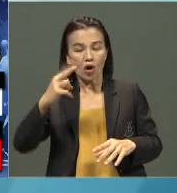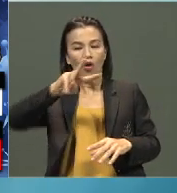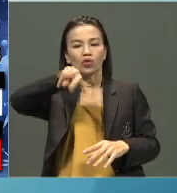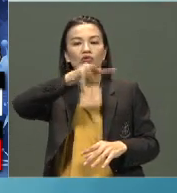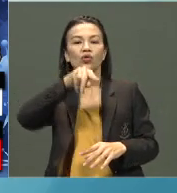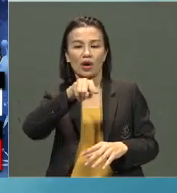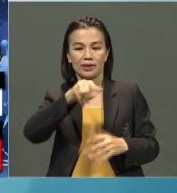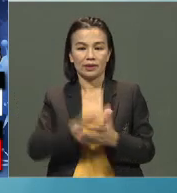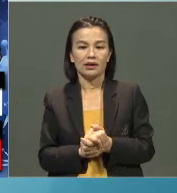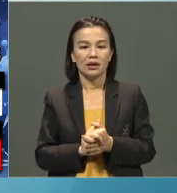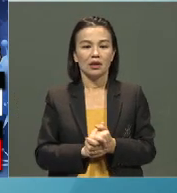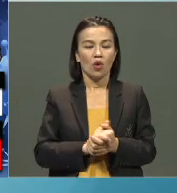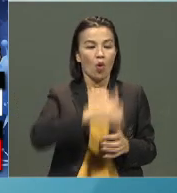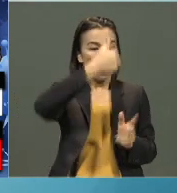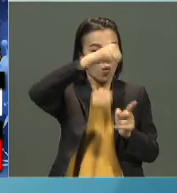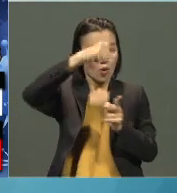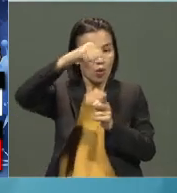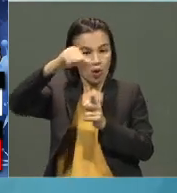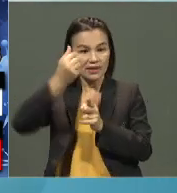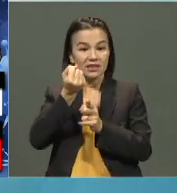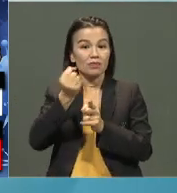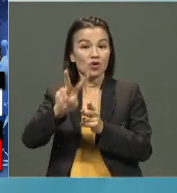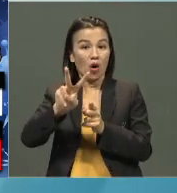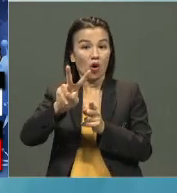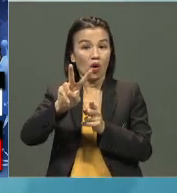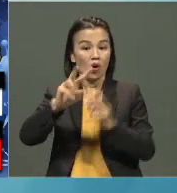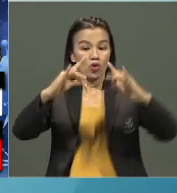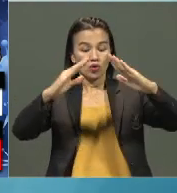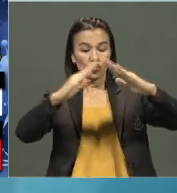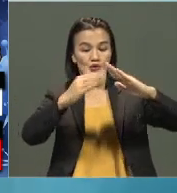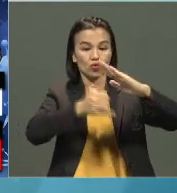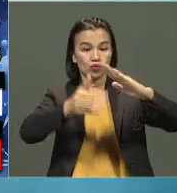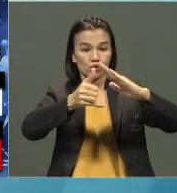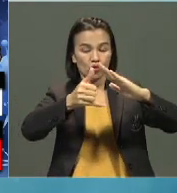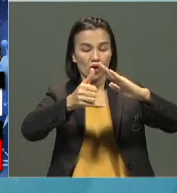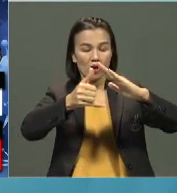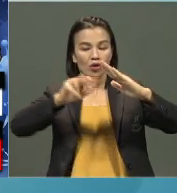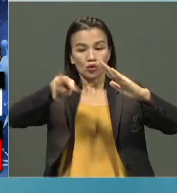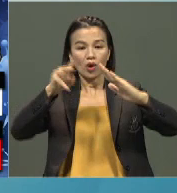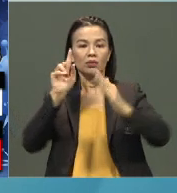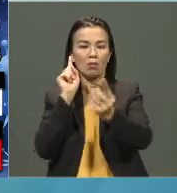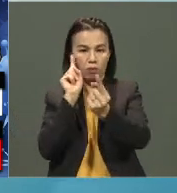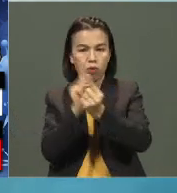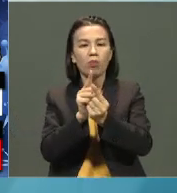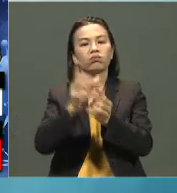ของกันเข้ามาสเต็กอทันทีไม่พบเชื้อก็ตรวจซ้ำอีกทีนึงนะครับเป็นDay 12เป็นบรอนซ์ที่ 12การอยู่คือวันที่ 11กรกฎาคมวันนั้นนะครับพบเชื้อแต่ไม่มีอาการใดๆก็ไปย้อนกลับถามดูประวัติเสี่ยงก็ทำงานเป็นช่างทั่วไปของบริษัทแห่งหนึ่งตั้งแต่เดือนพฤศจิกายนของปีที่แล้วแล้วก็พักในแคมป์คนงานซึ่งที่นั่นแหละครับมีผู้ป่วยยืนยันจำนวนมากทั้งคนไทยและต่างประเทศ